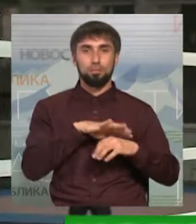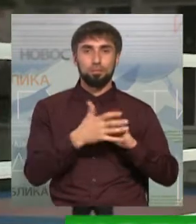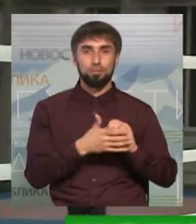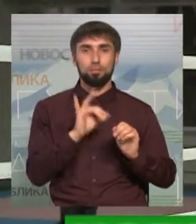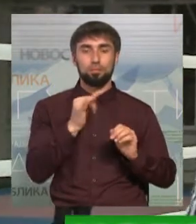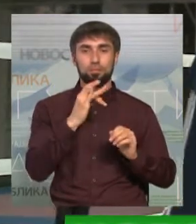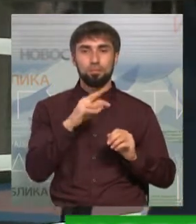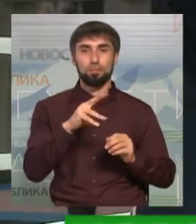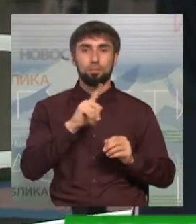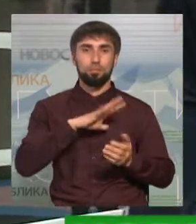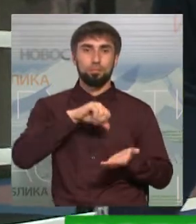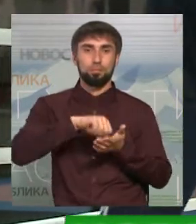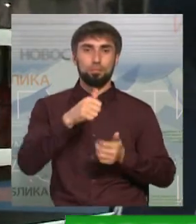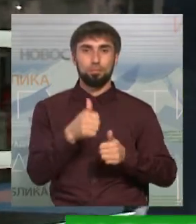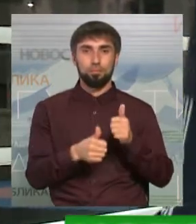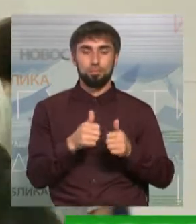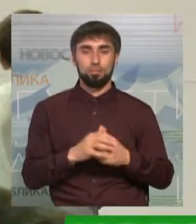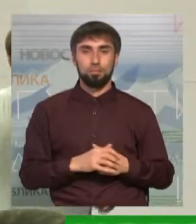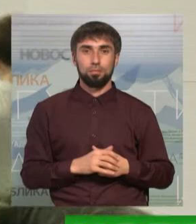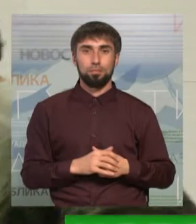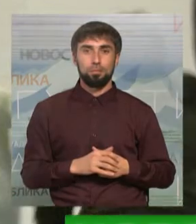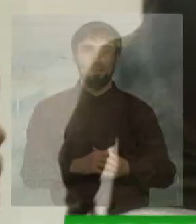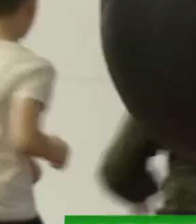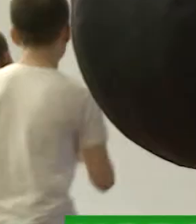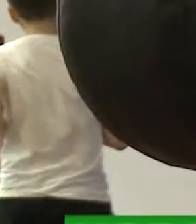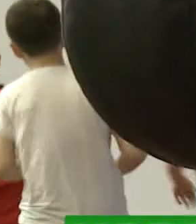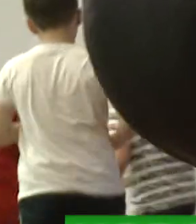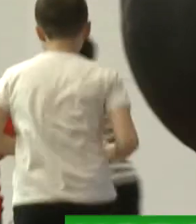для участия в соревнованиях. Диана Дударова, Адам Далаков, Новости 24.